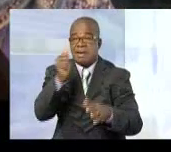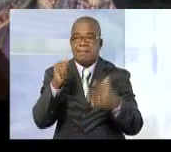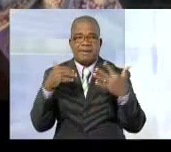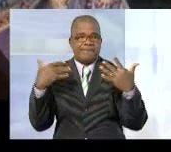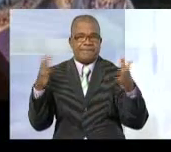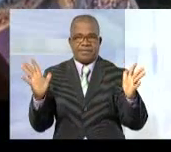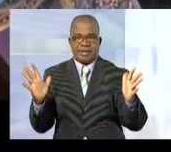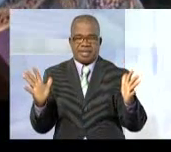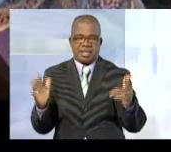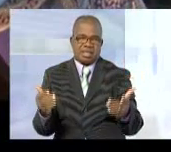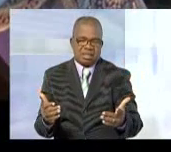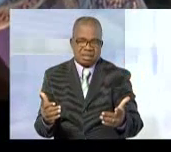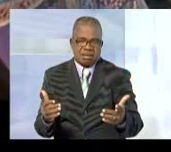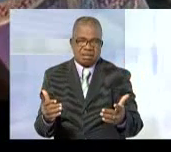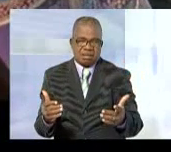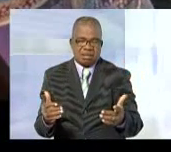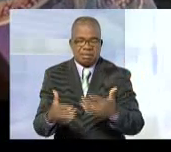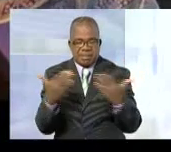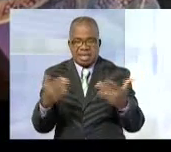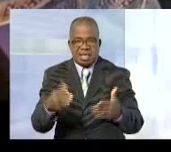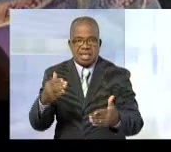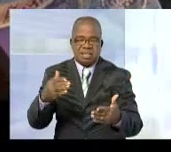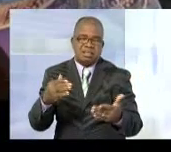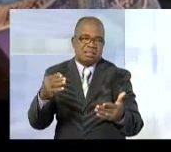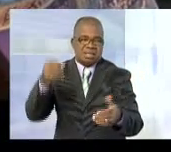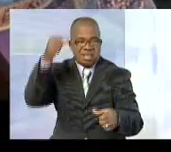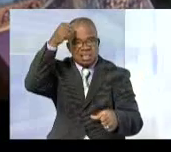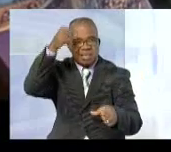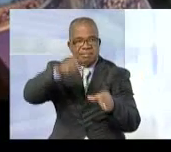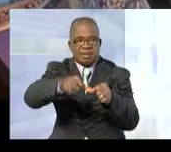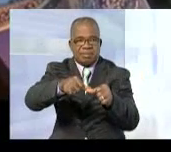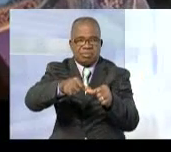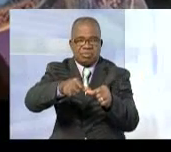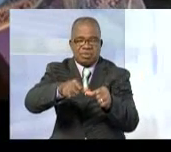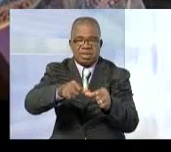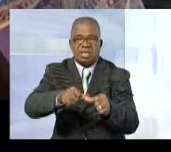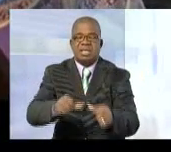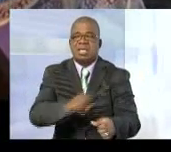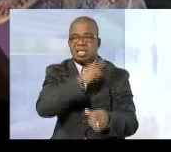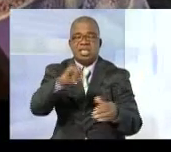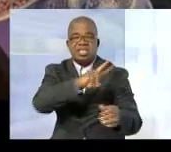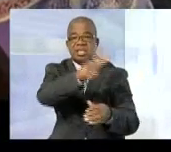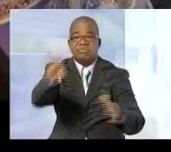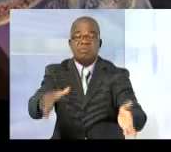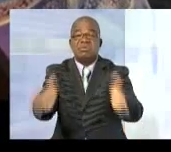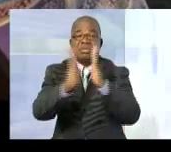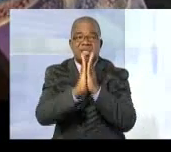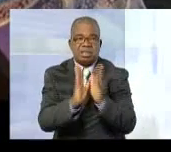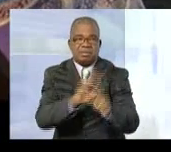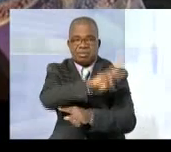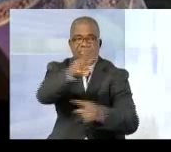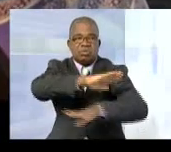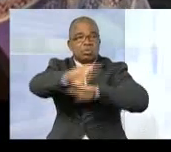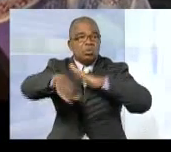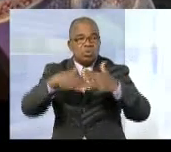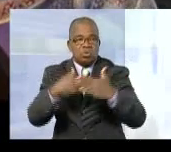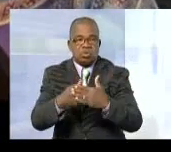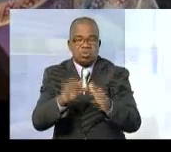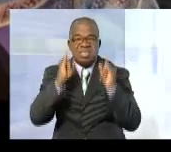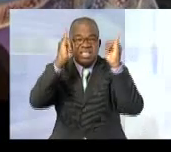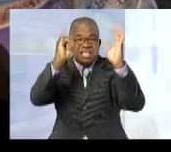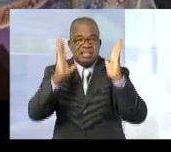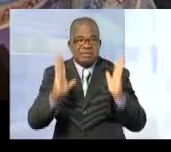Aussi, en sa mémoire, je voudrais nous engager, nous tous ici présents, habitants de ce pays